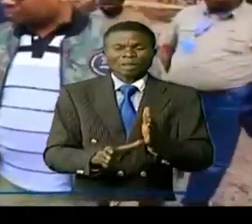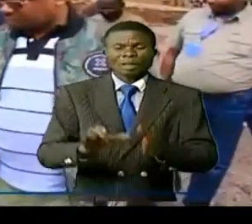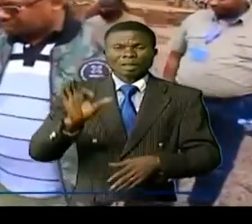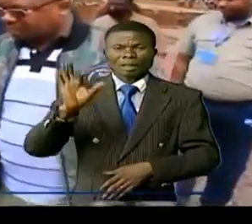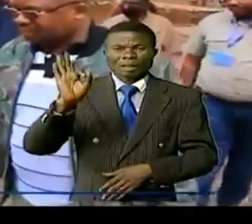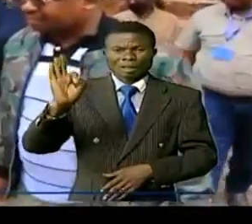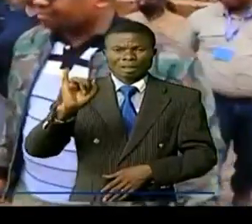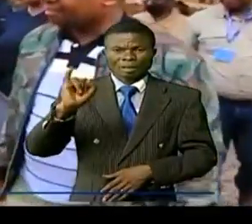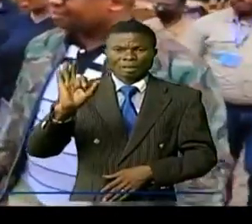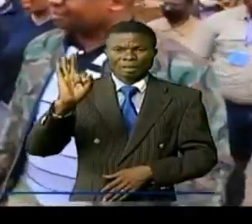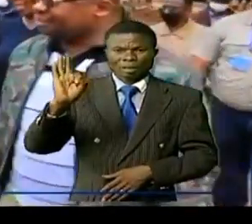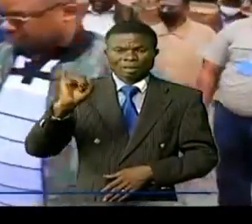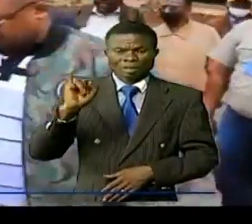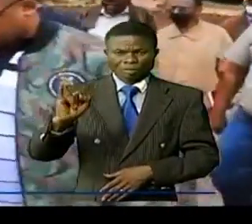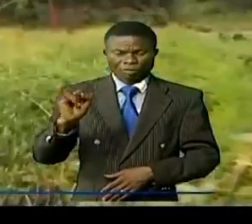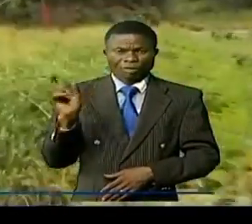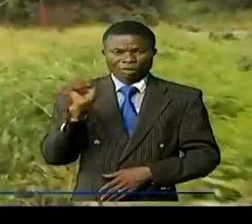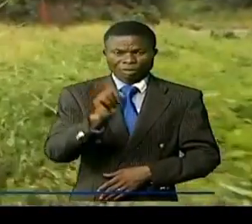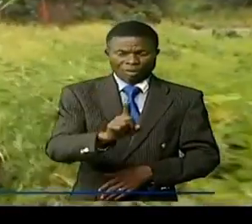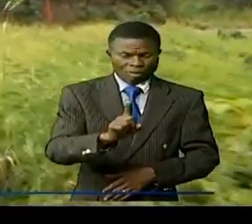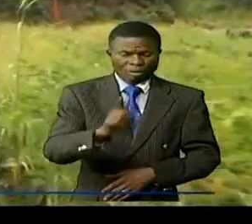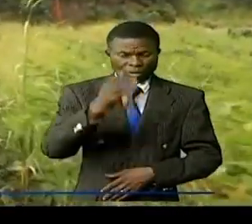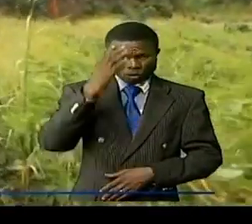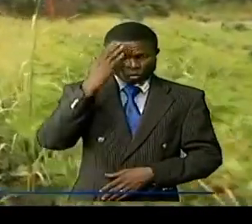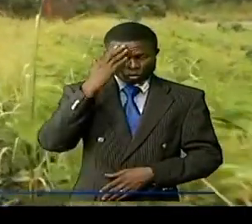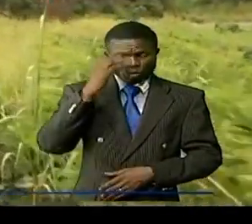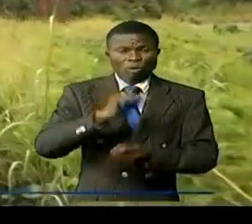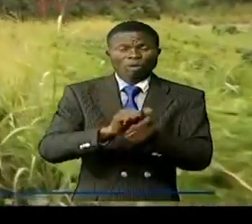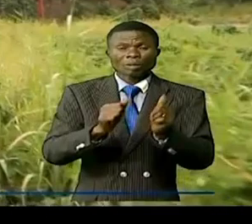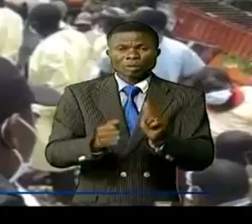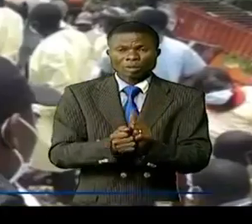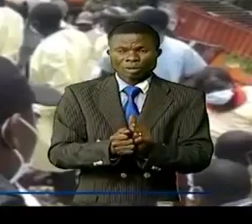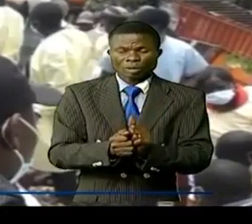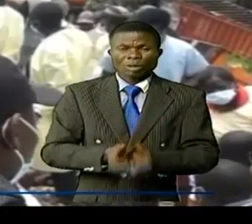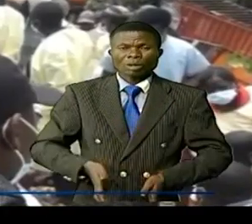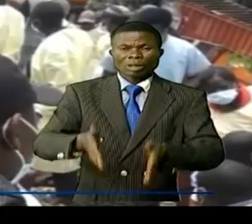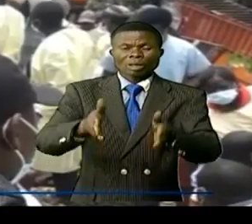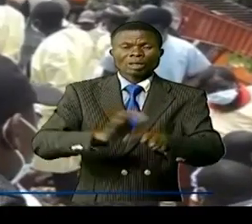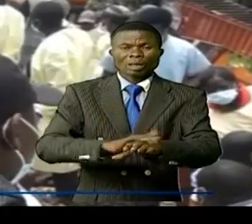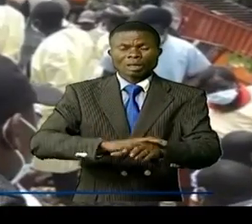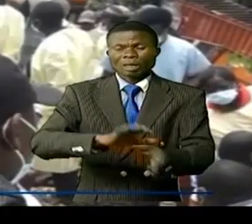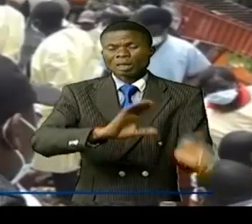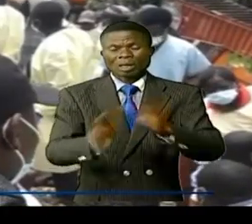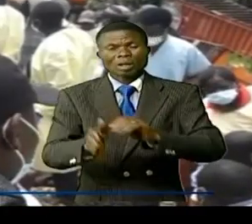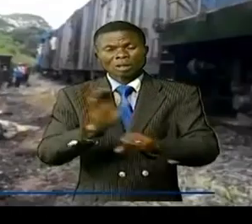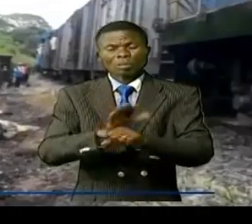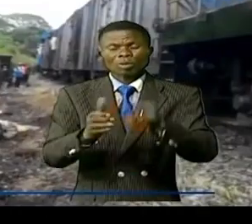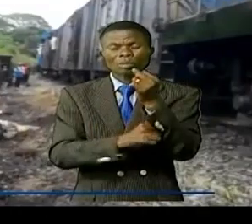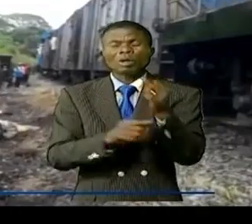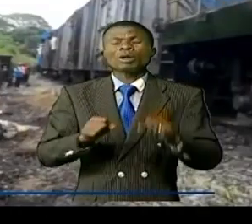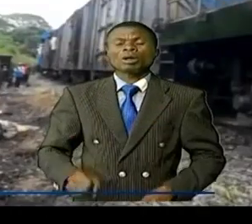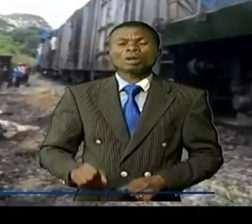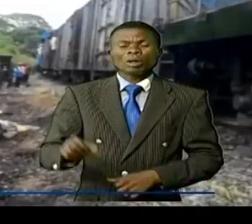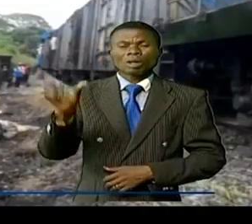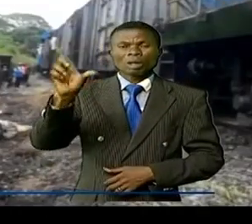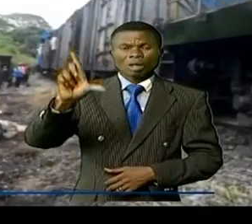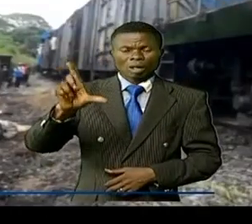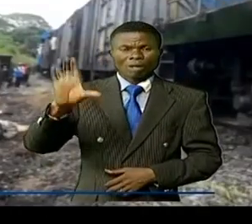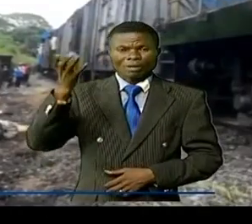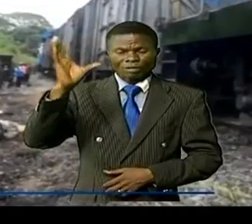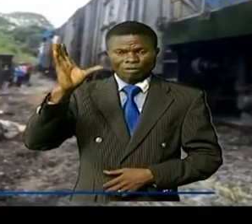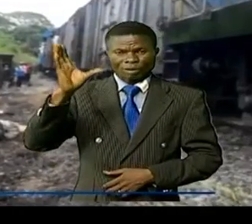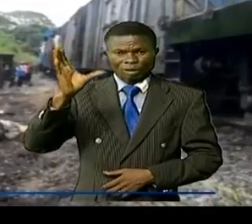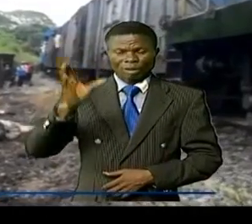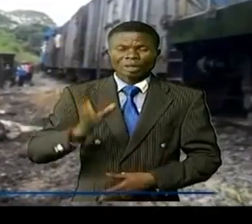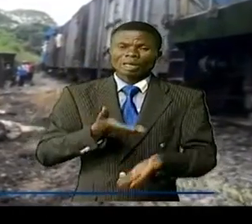Deoda Kapendawa Kapenda est allée s'imprégner des contours du déraillement ayant causé plusieurs morts dans la localité Kitenta et assister